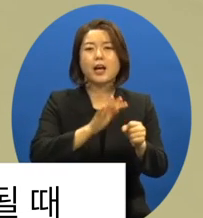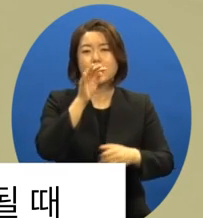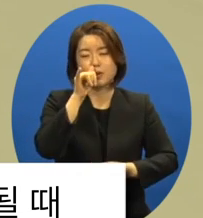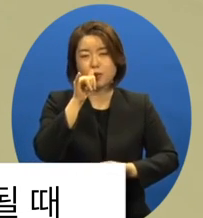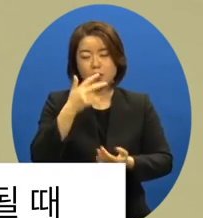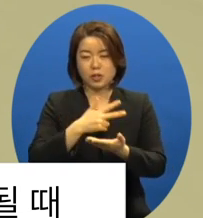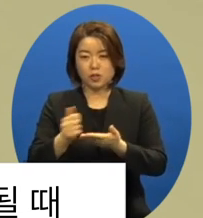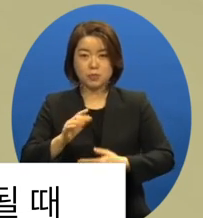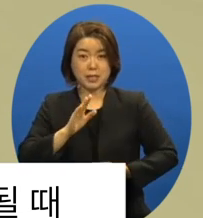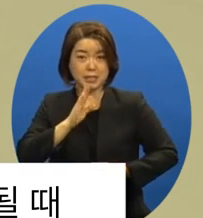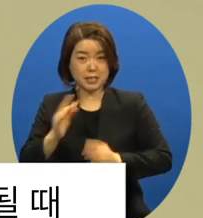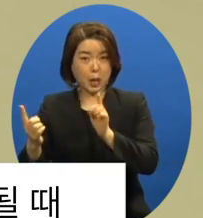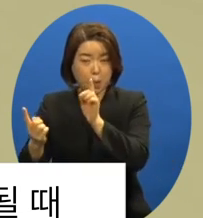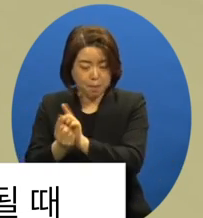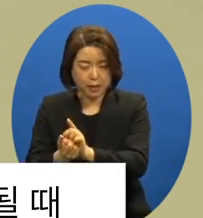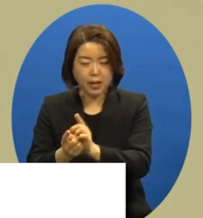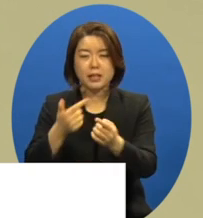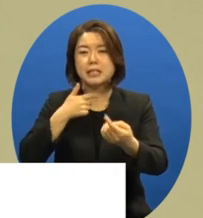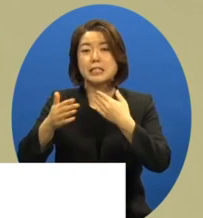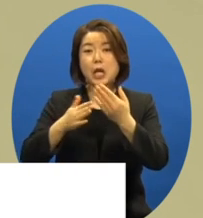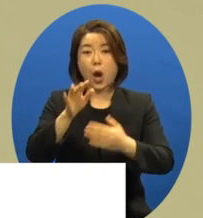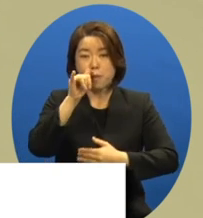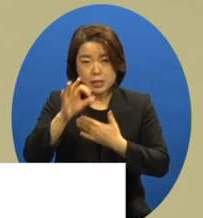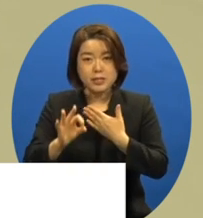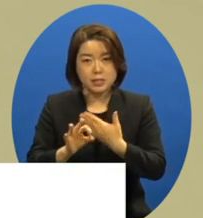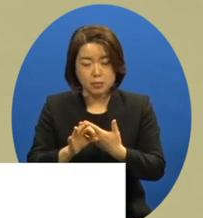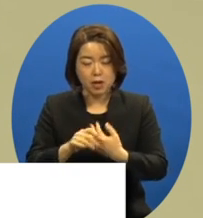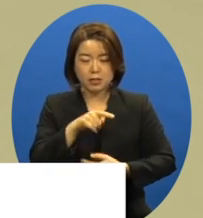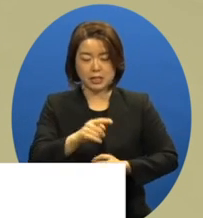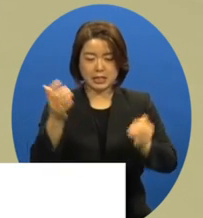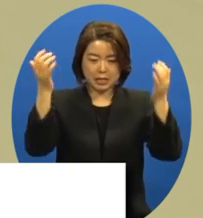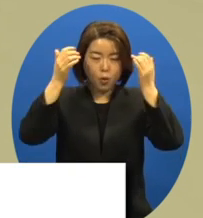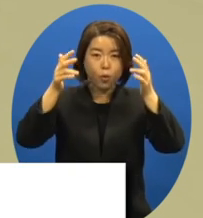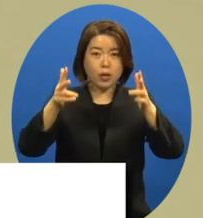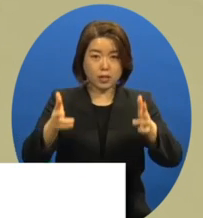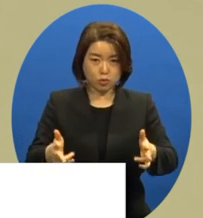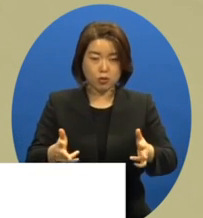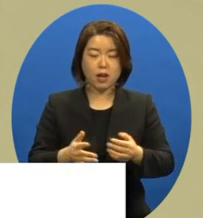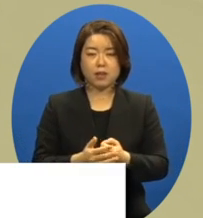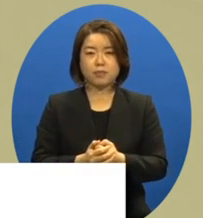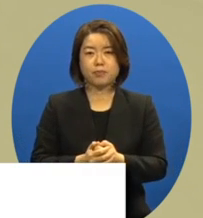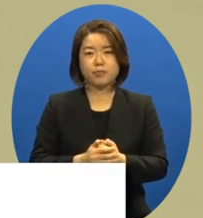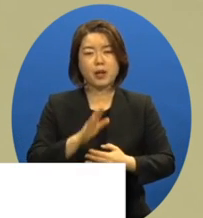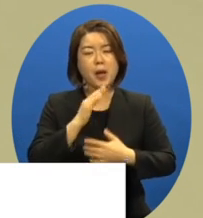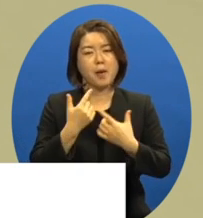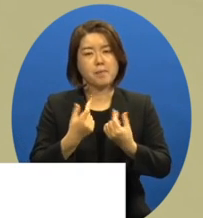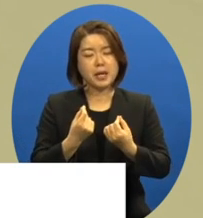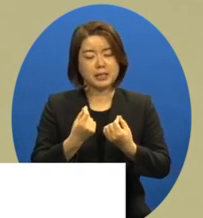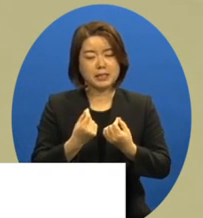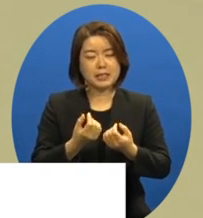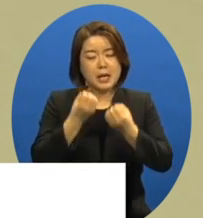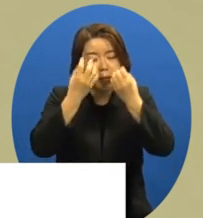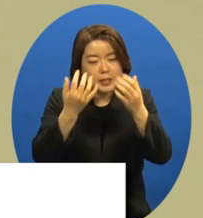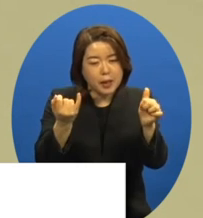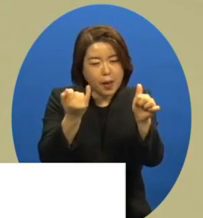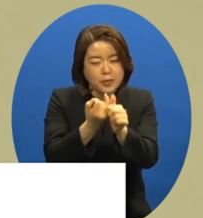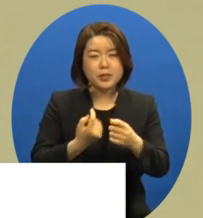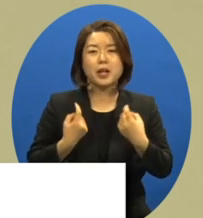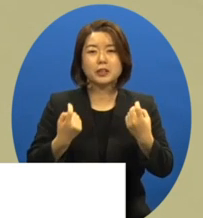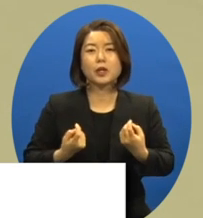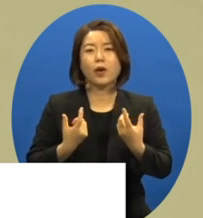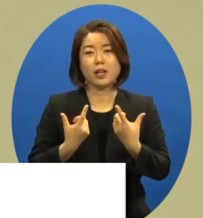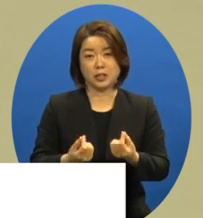주님을 실제로 만나는 체험이 있게 될 때 이 고난주간은 마치 신혼여행과 같은